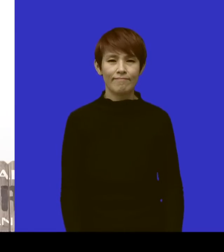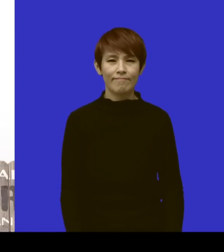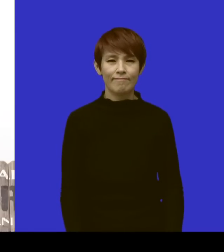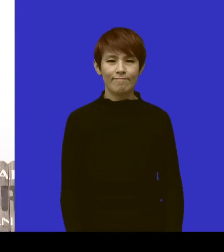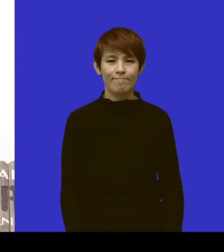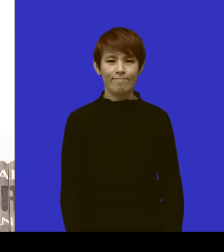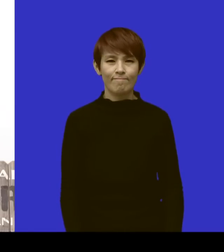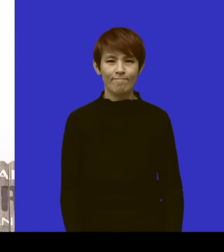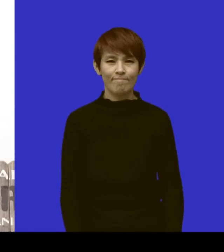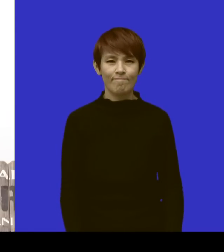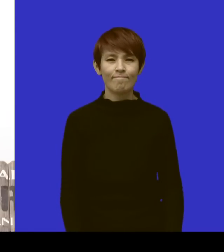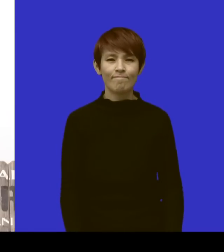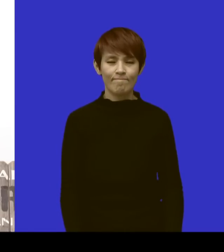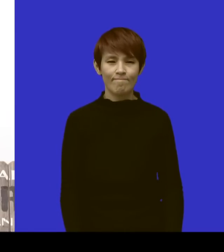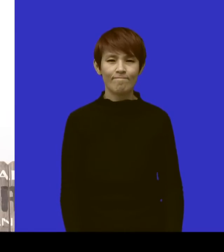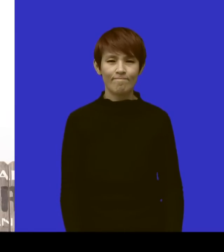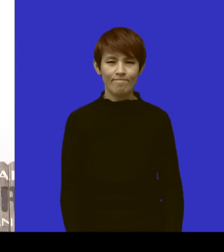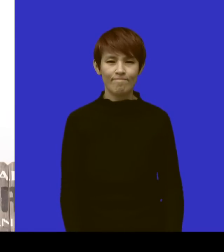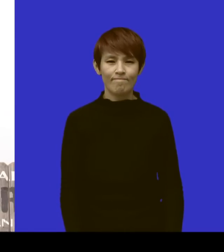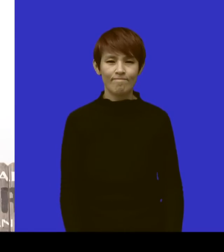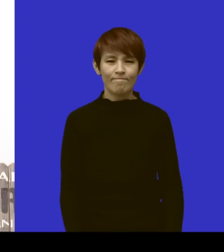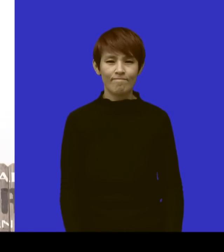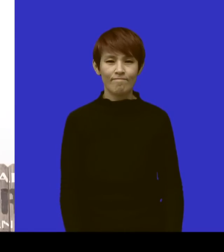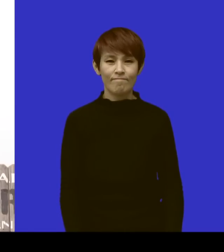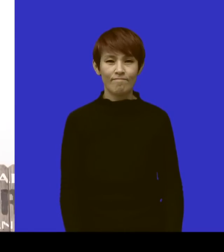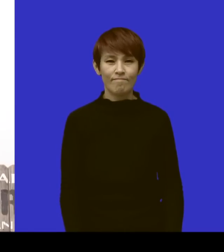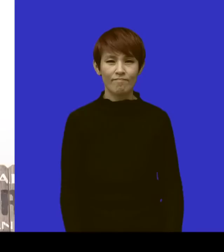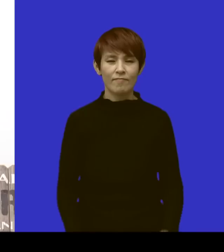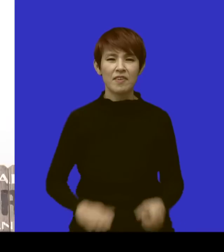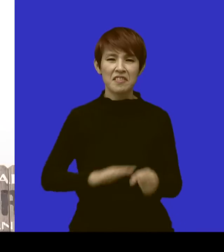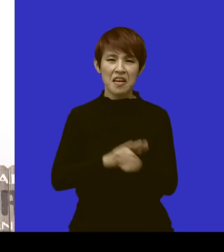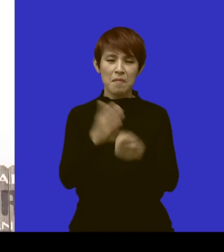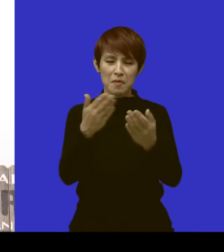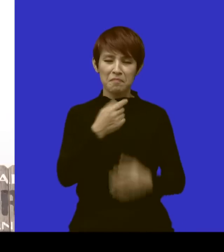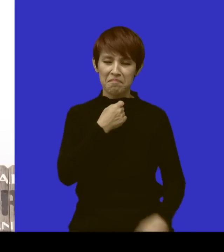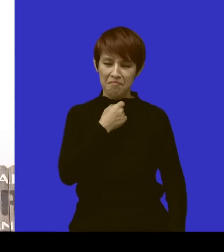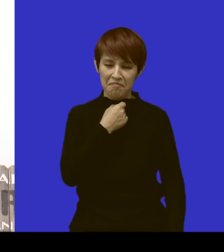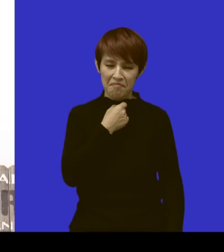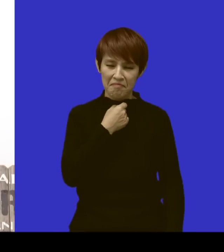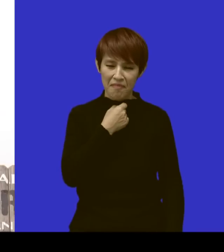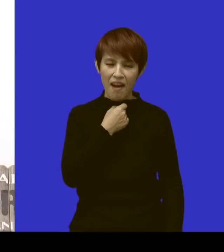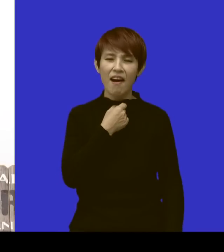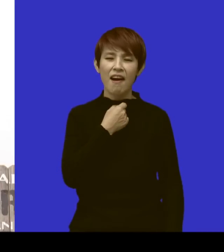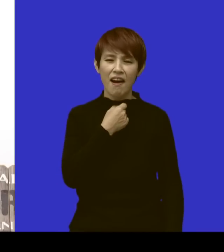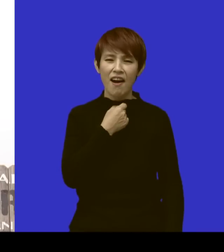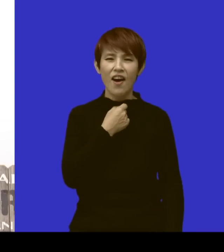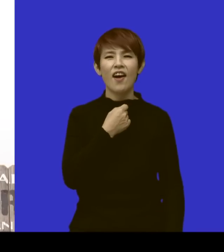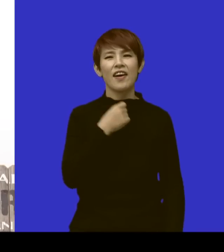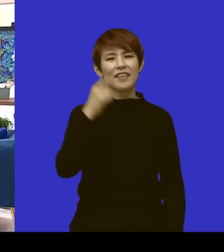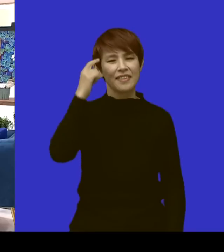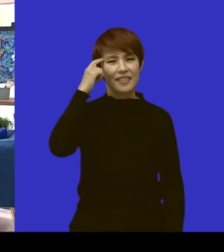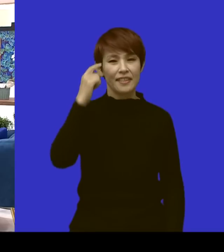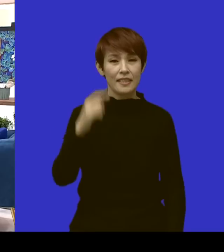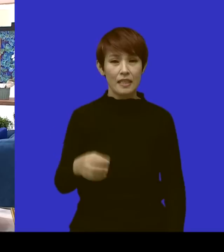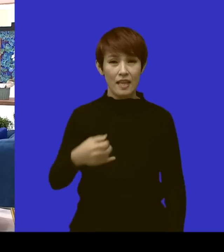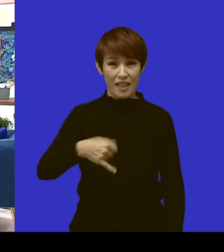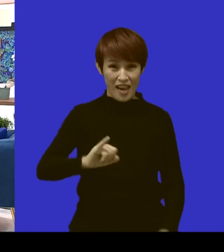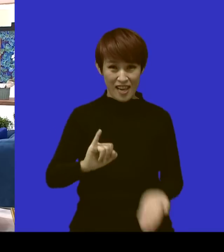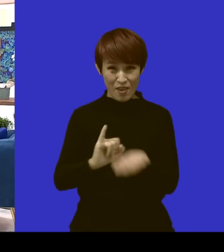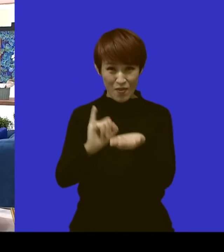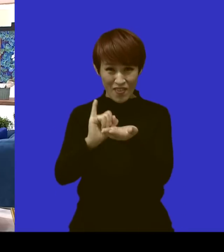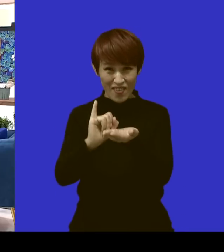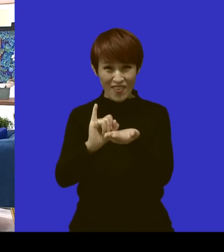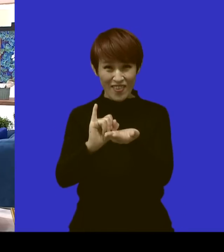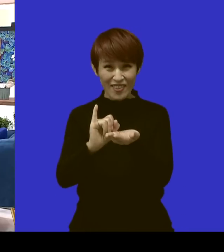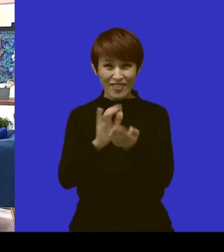참 그게 되게 저한테 있었구나라는 거를. 그럼요. 그 딸 키우시니까 여기도 딸이고 전